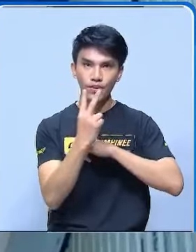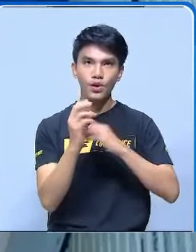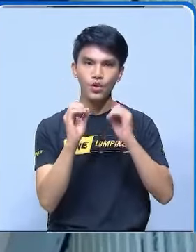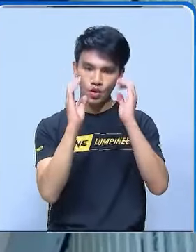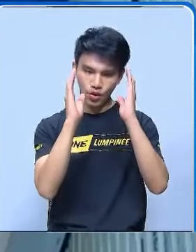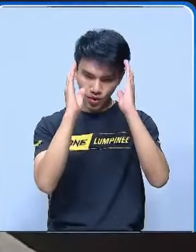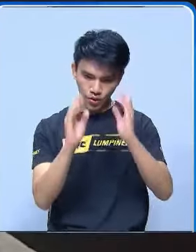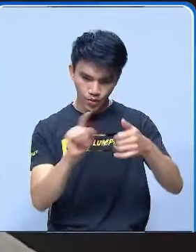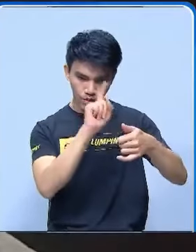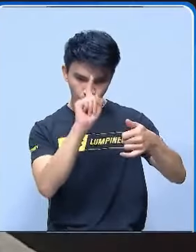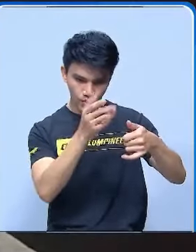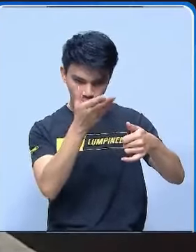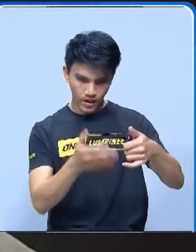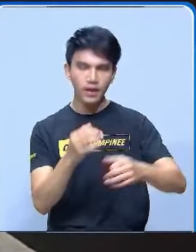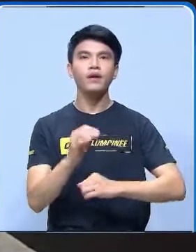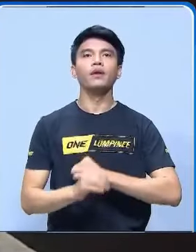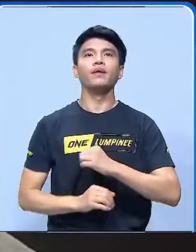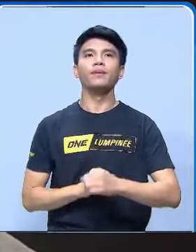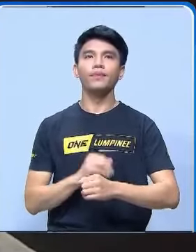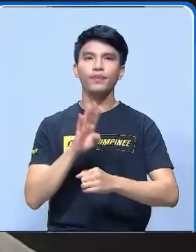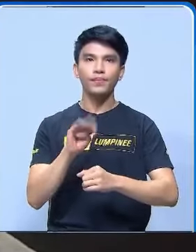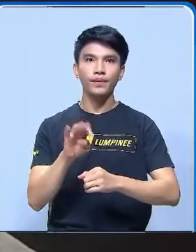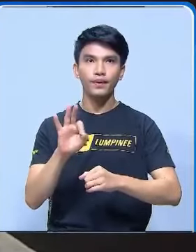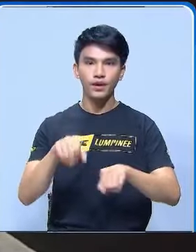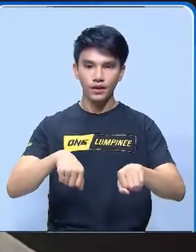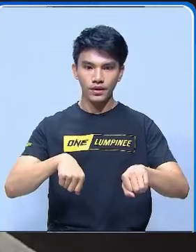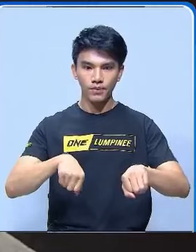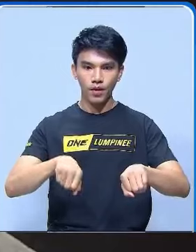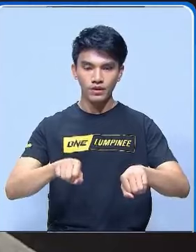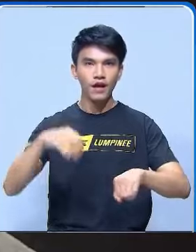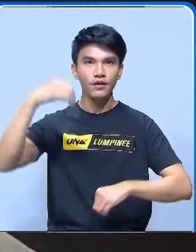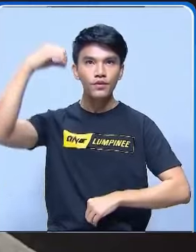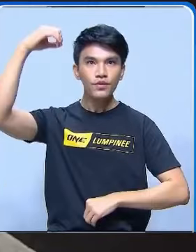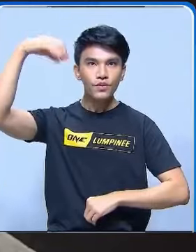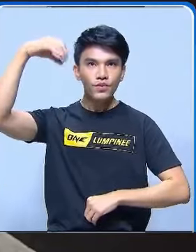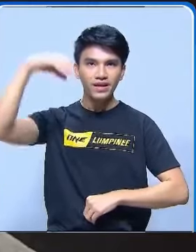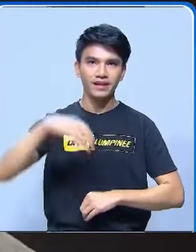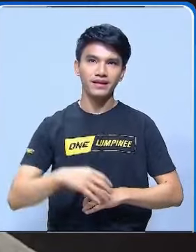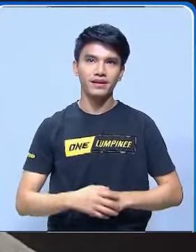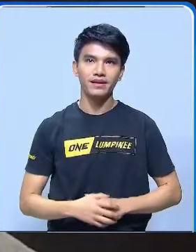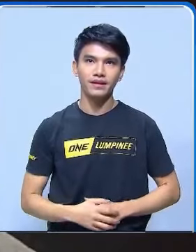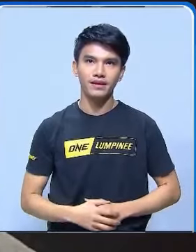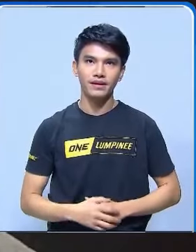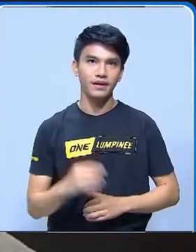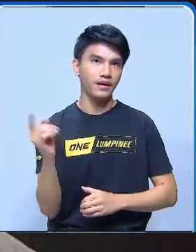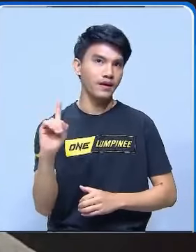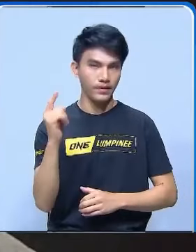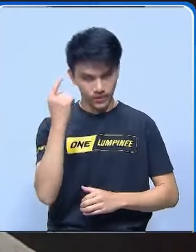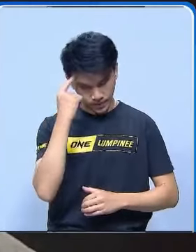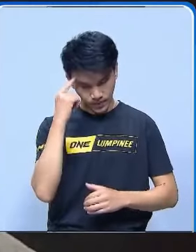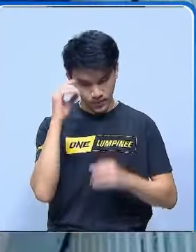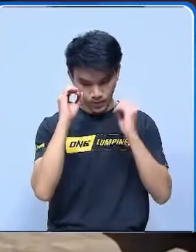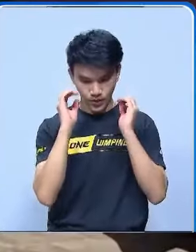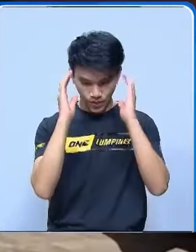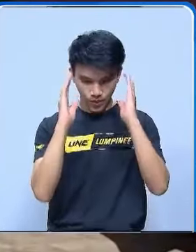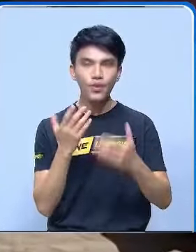การอายุ49ปีขี่รถจักรยานยนต์เป็นรถจักรยานไฟฟ้าใกล้จุดเกิดเหตุแล้วก็ได้เบาะแสว่าครูนำเงินที่